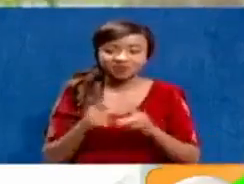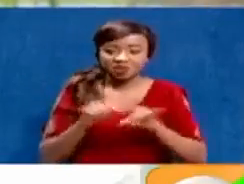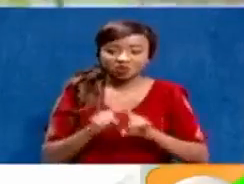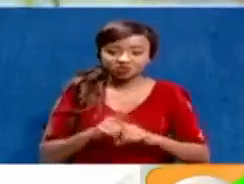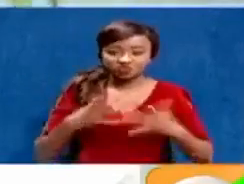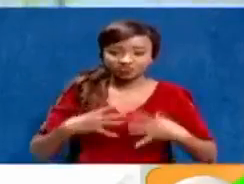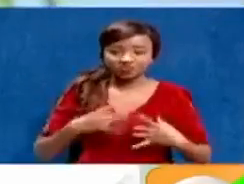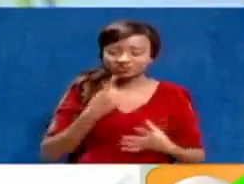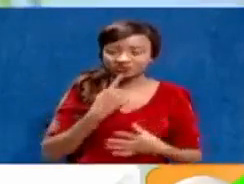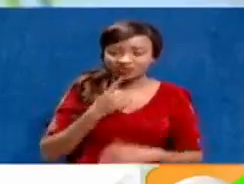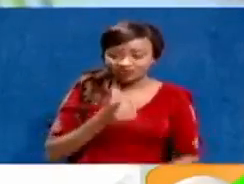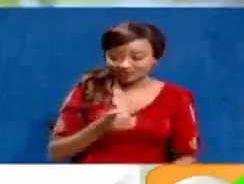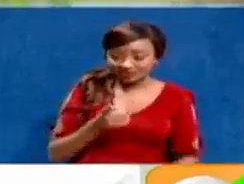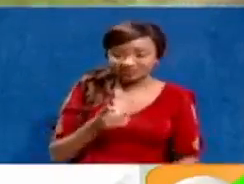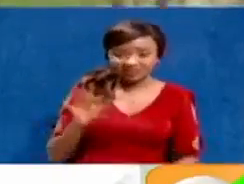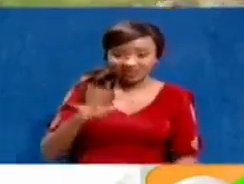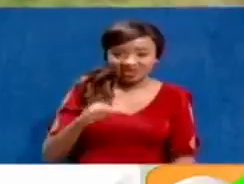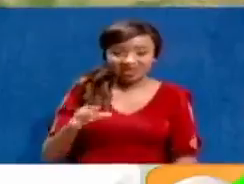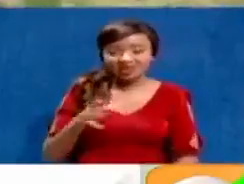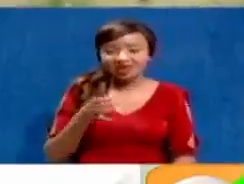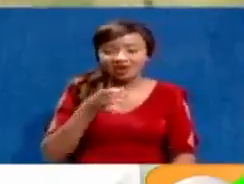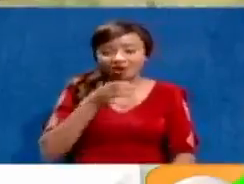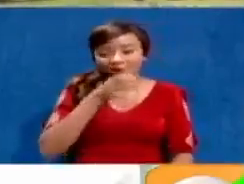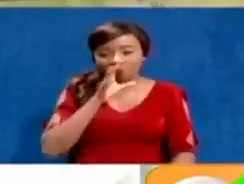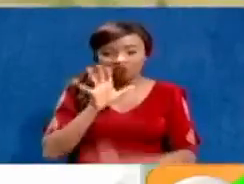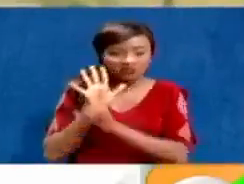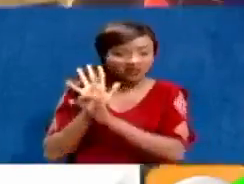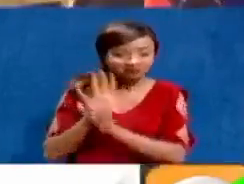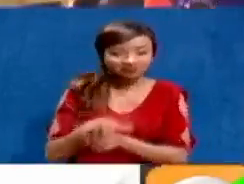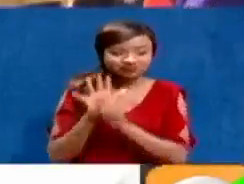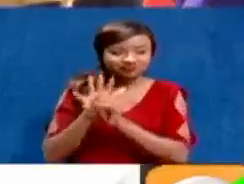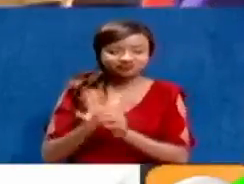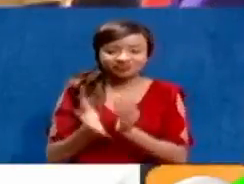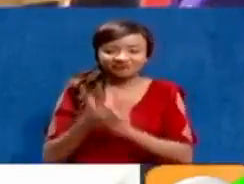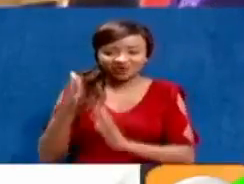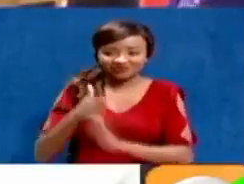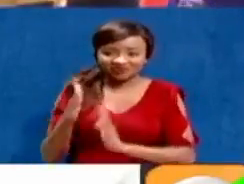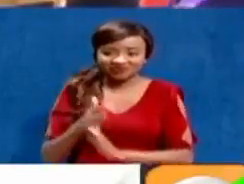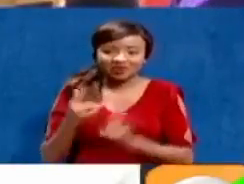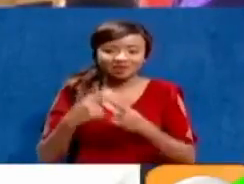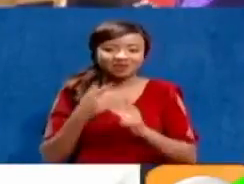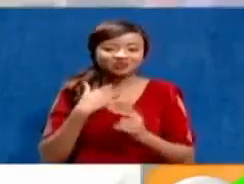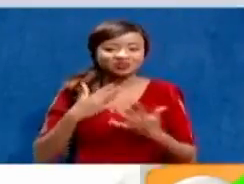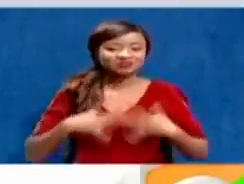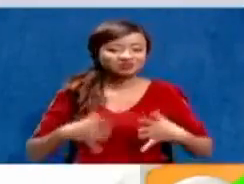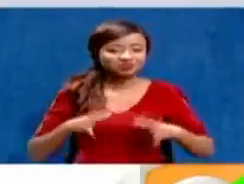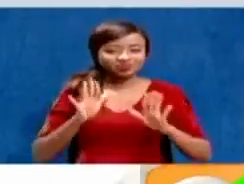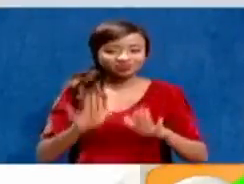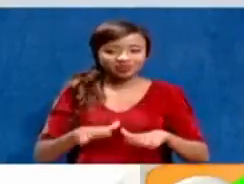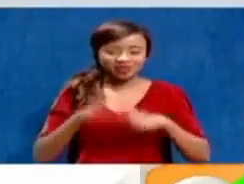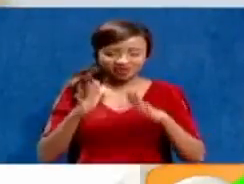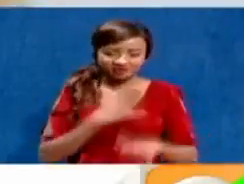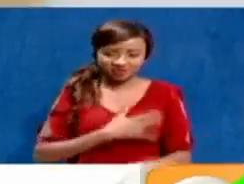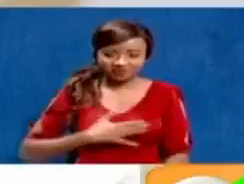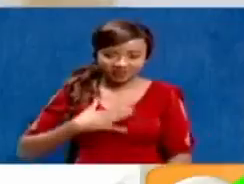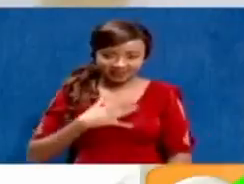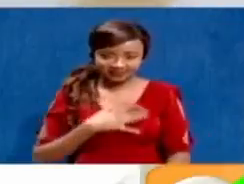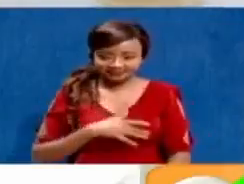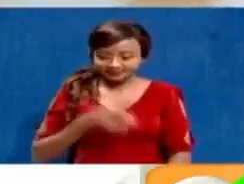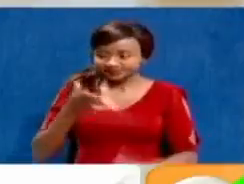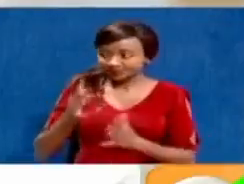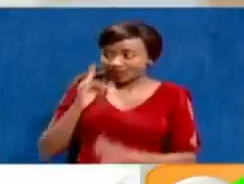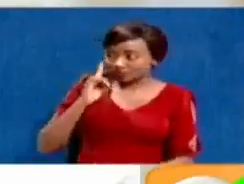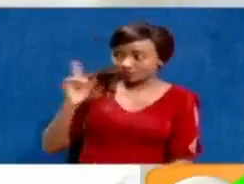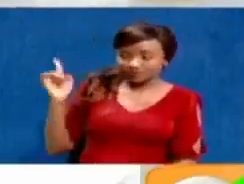kuwa maji yamekuwa na mvuto, sasa wanawataka wenzao kuwa makini wakipita maeneo yaliyo na maji. Kutulia kwa maji